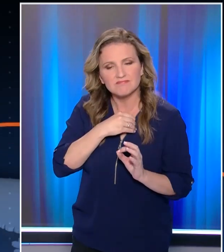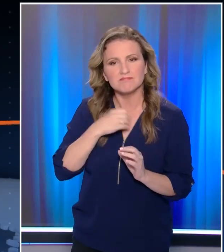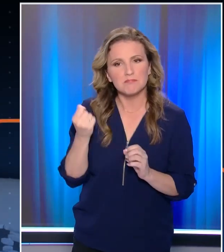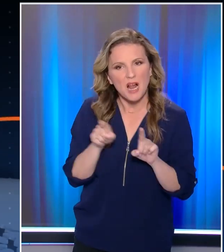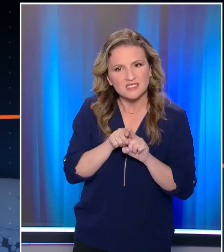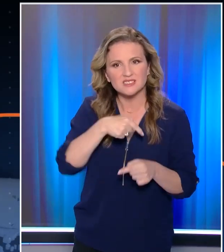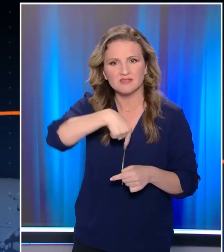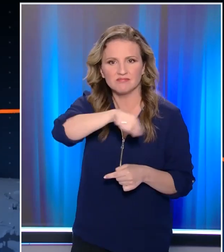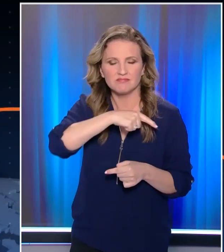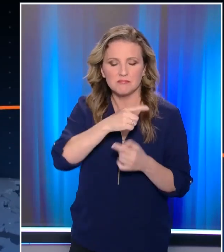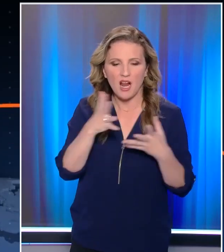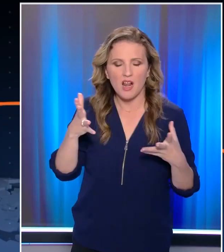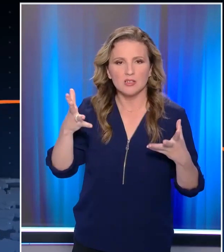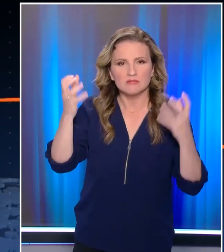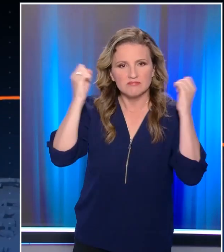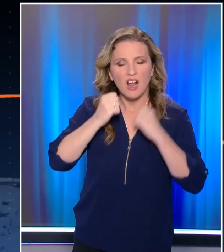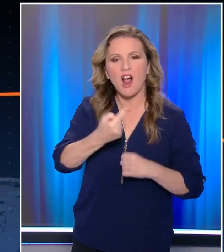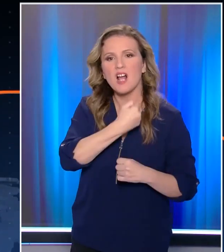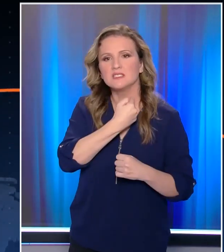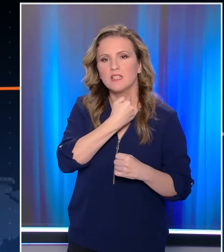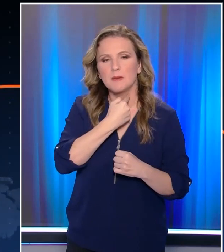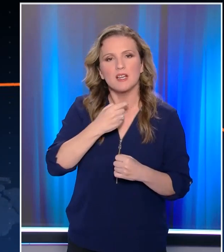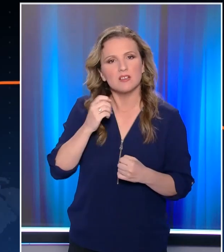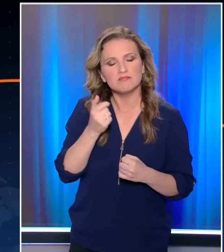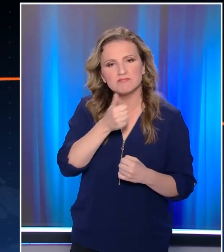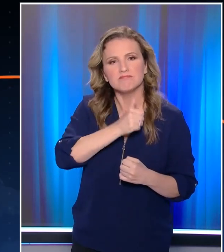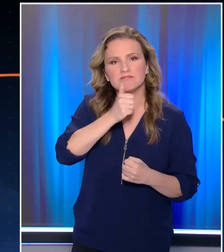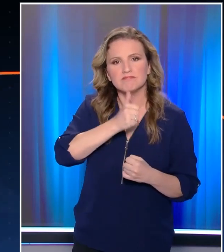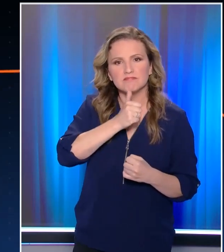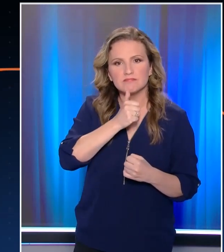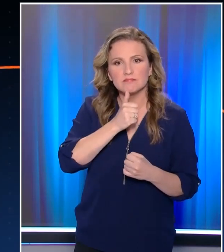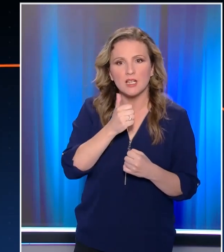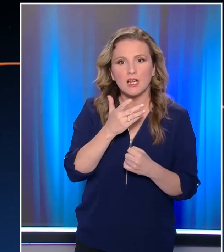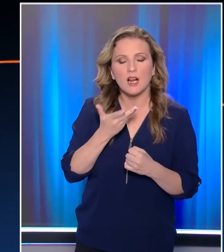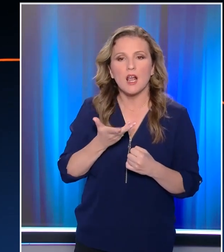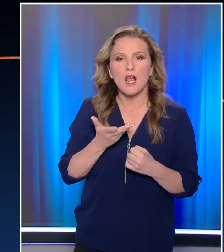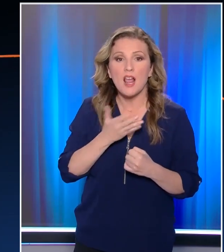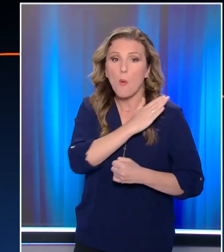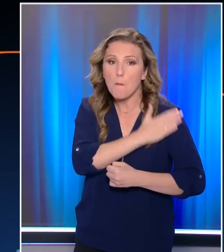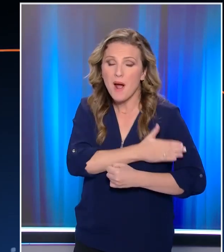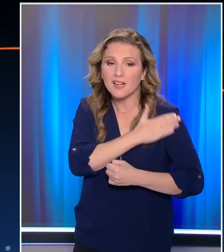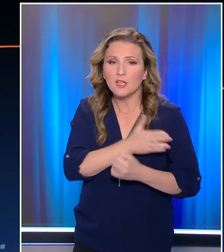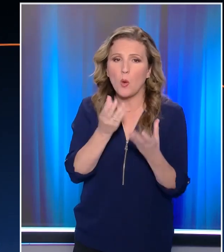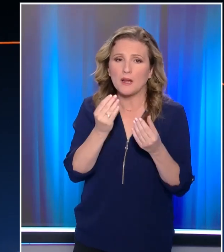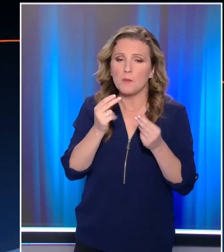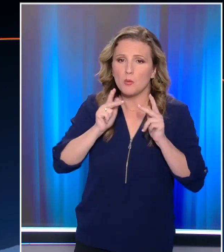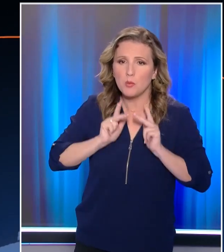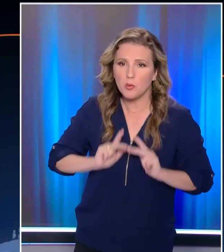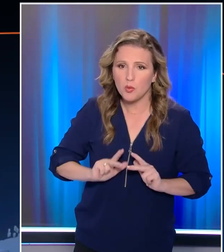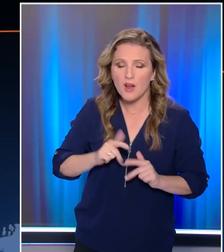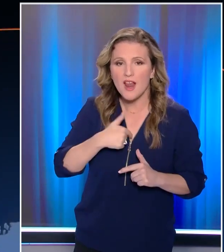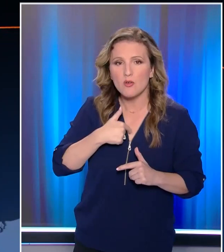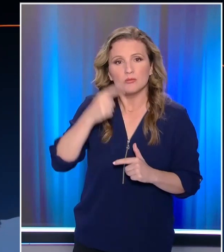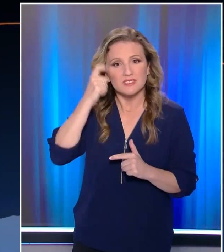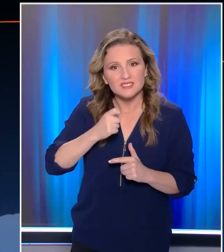me in the irreparable loss we've all suffered. It is the greatest consolation to me to